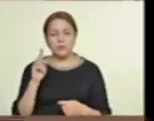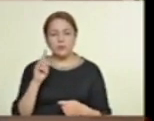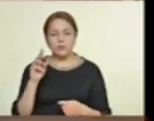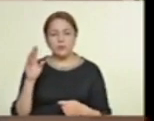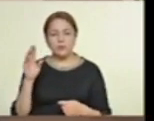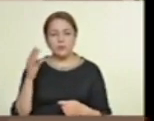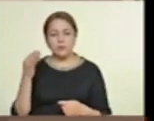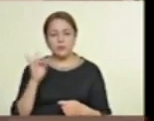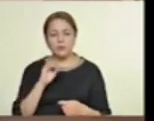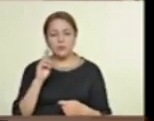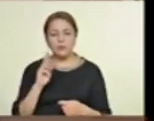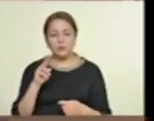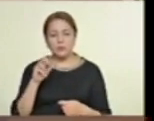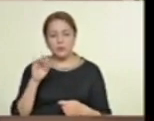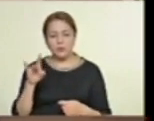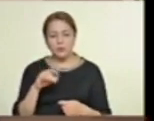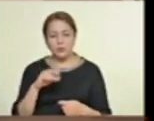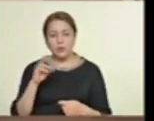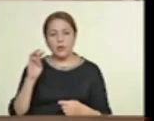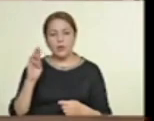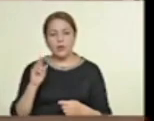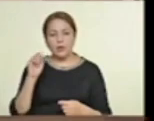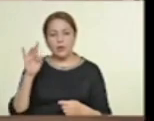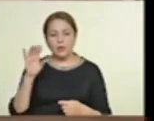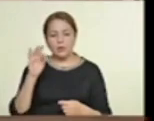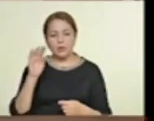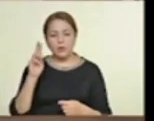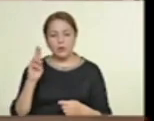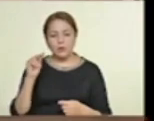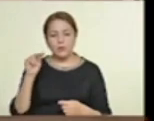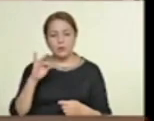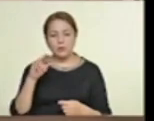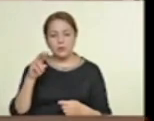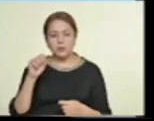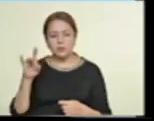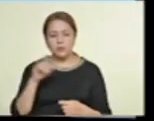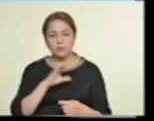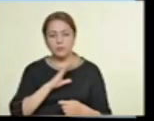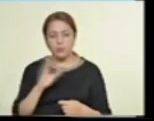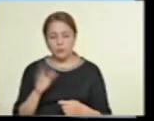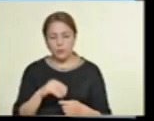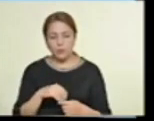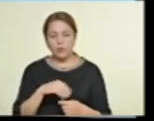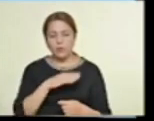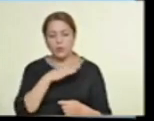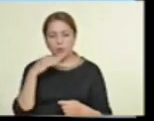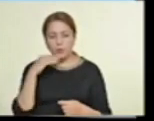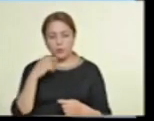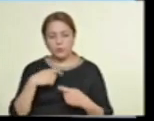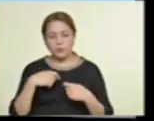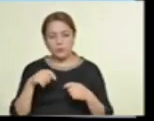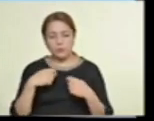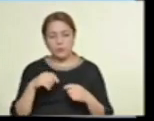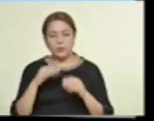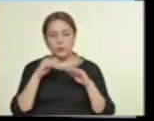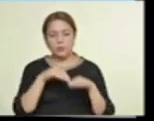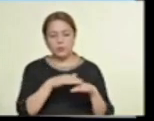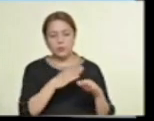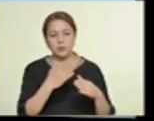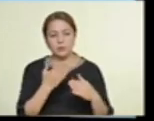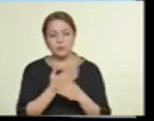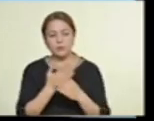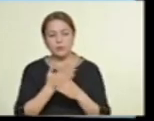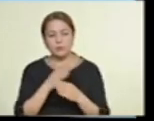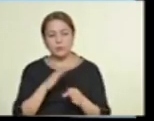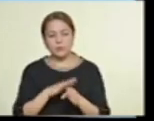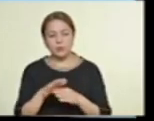qaroqchilik holatlari ko'p bo'lganligi uchun ko'p savdogarlar savdo ni asosan dengiz orqali amalga